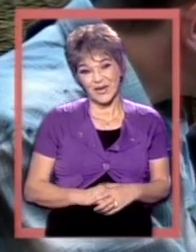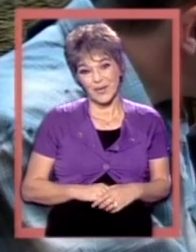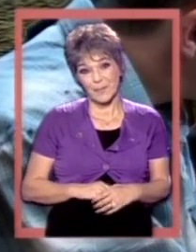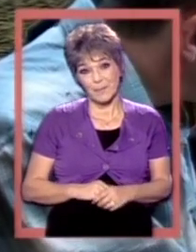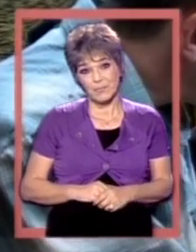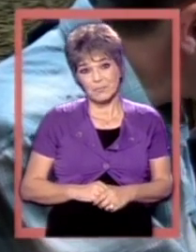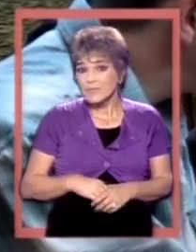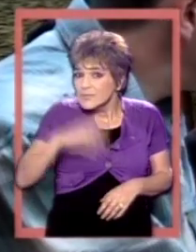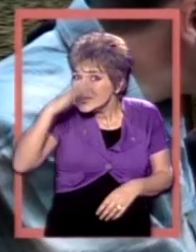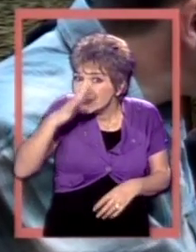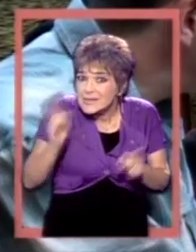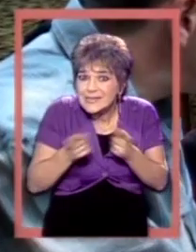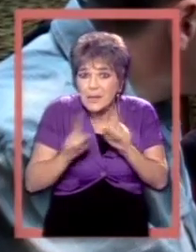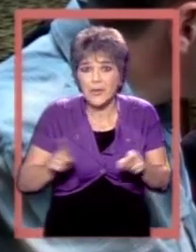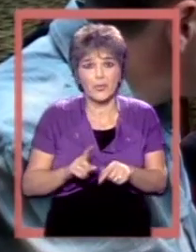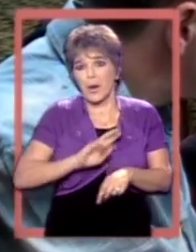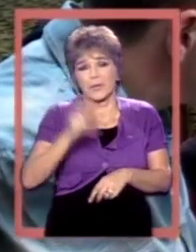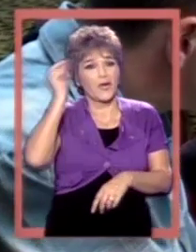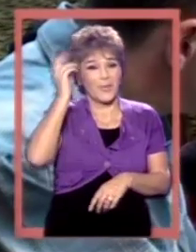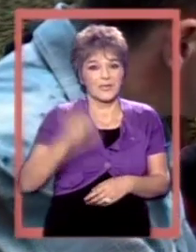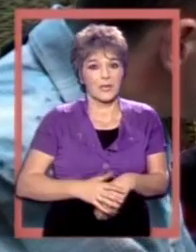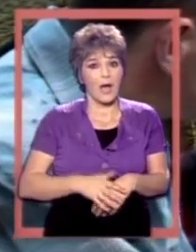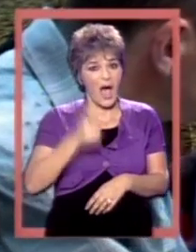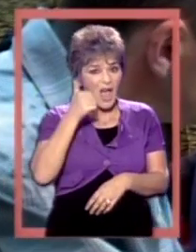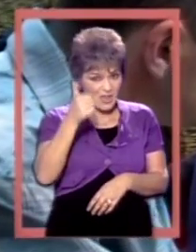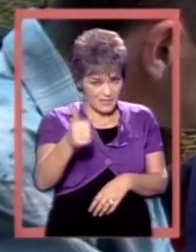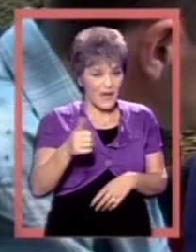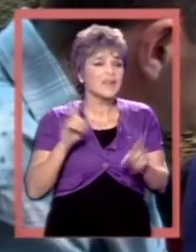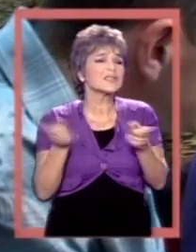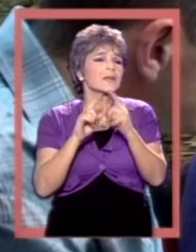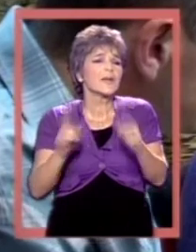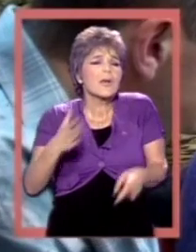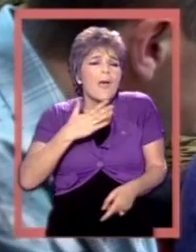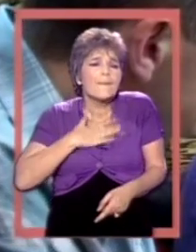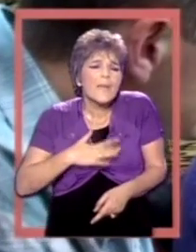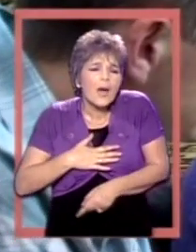E totuși sărbătoare, nu e cam fiecare da, zi. Da, e o sărbătoare care mi-a plăcut cel mai mult.